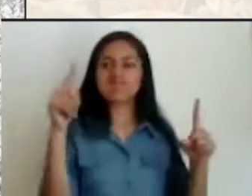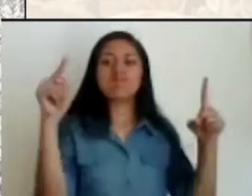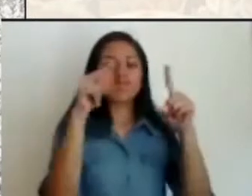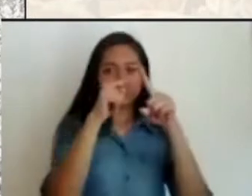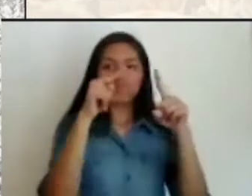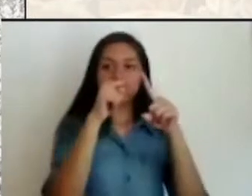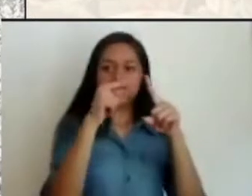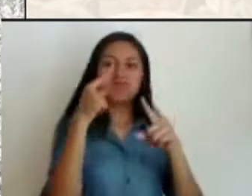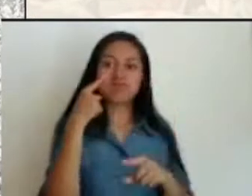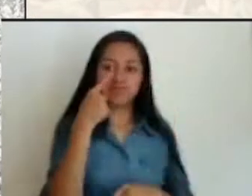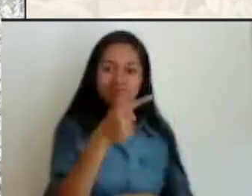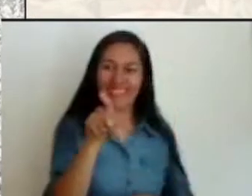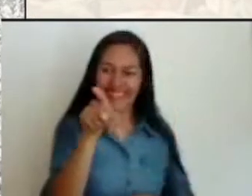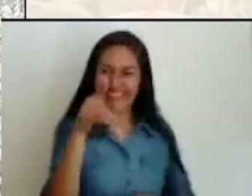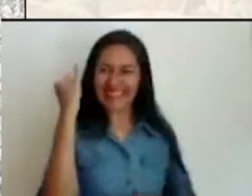la iglesia.